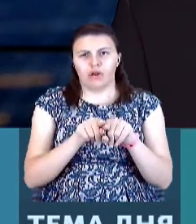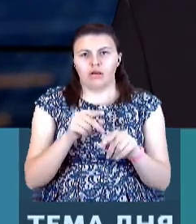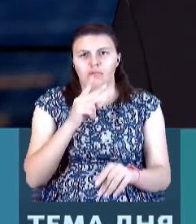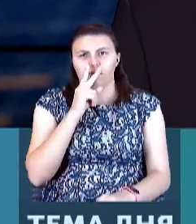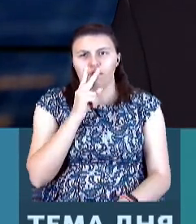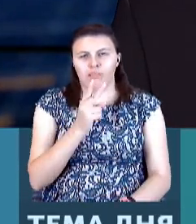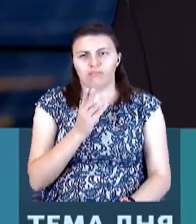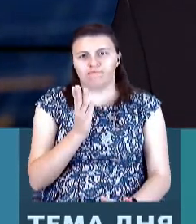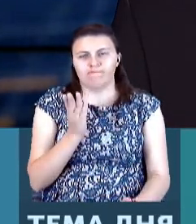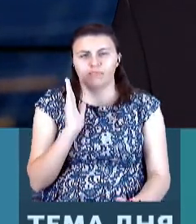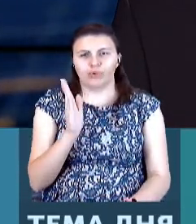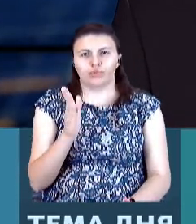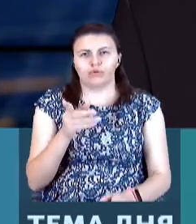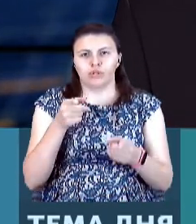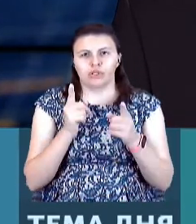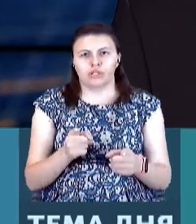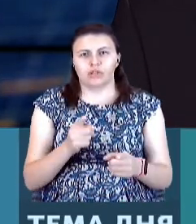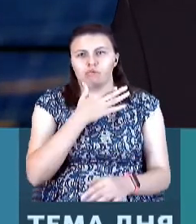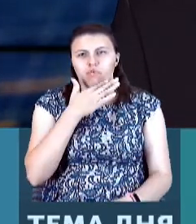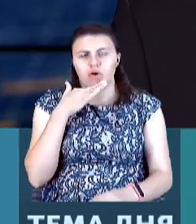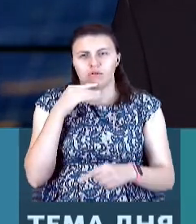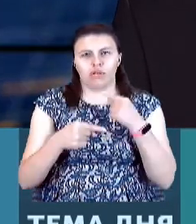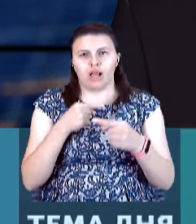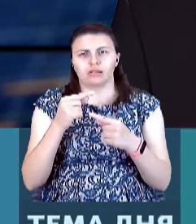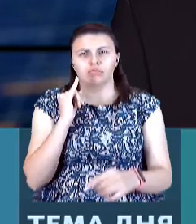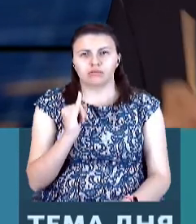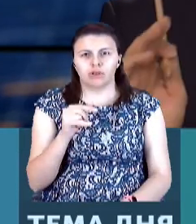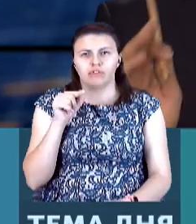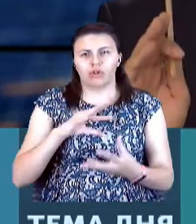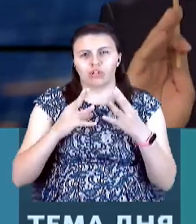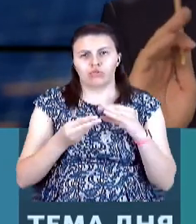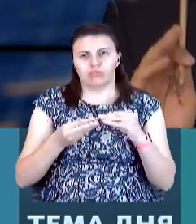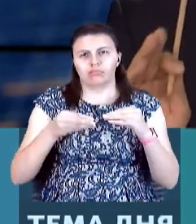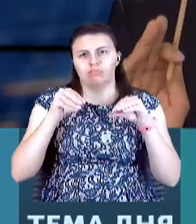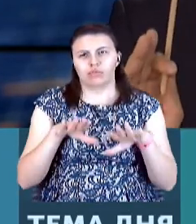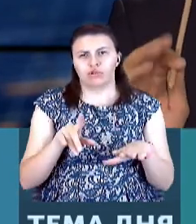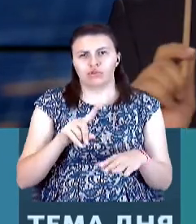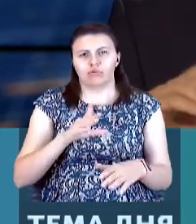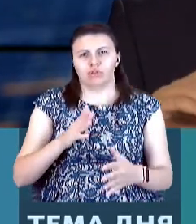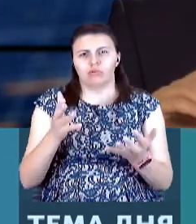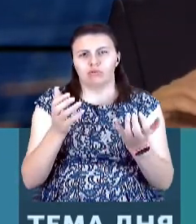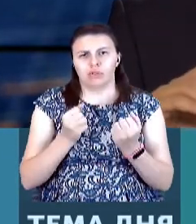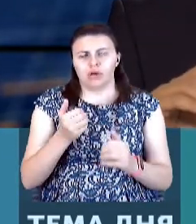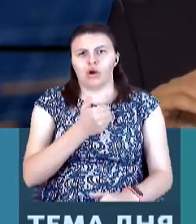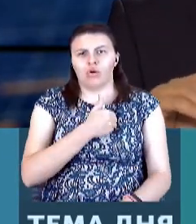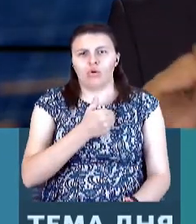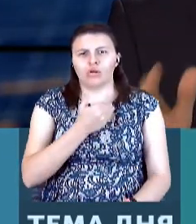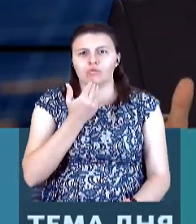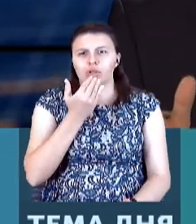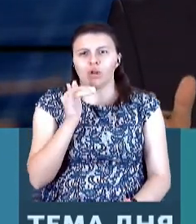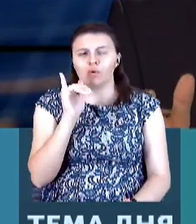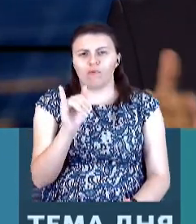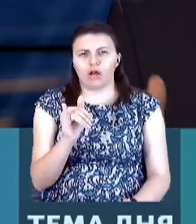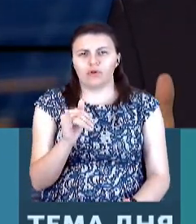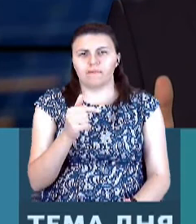будемо мати дійсно дуже багато негативних наслідків від того рішення, яке було сьогодні прийнято. Пане Ілля, я хочу відразу вас от спитати. Ви кажете про те,